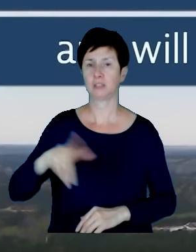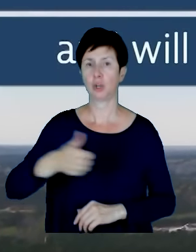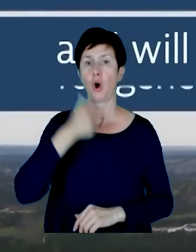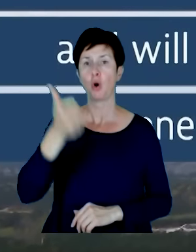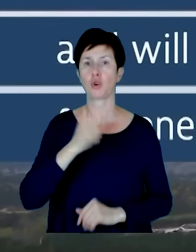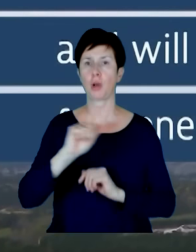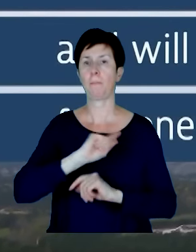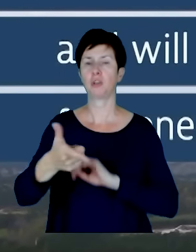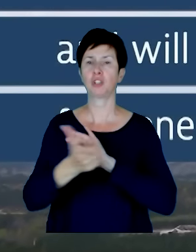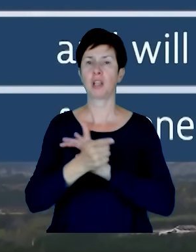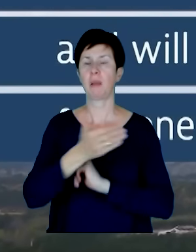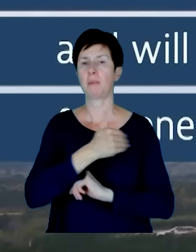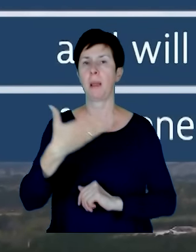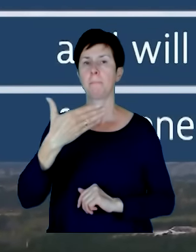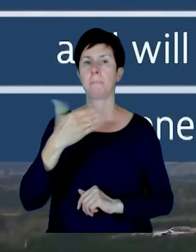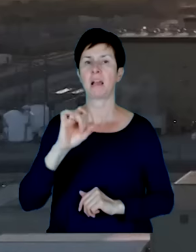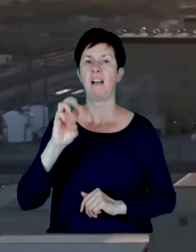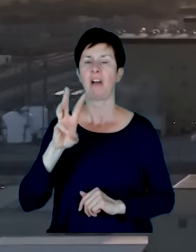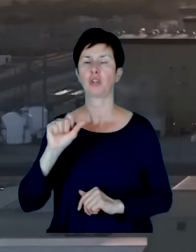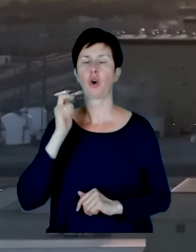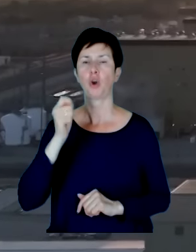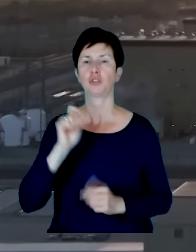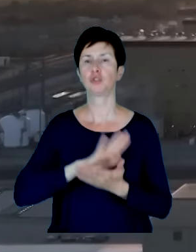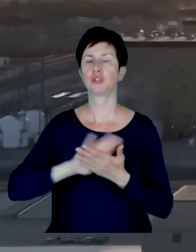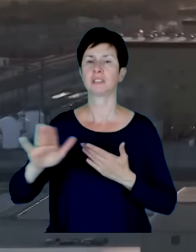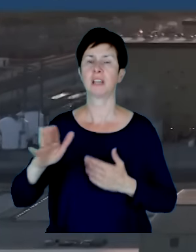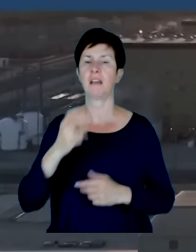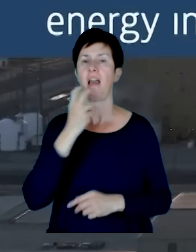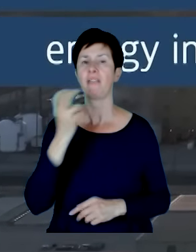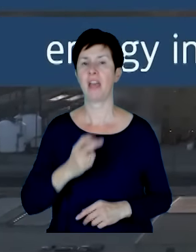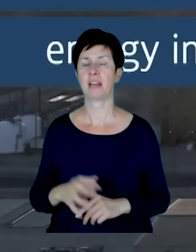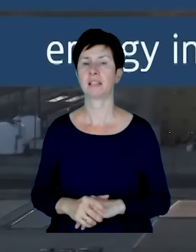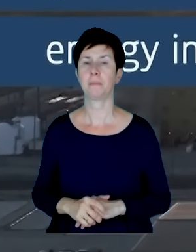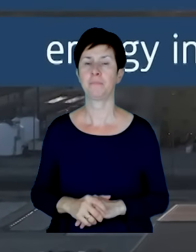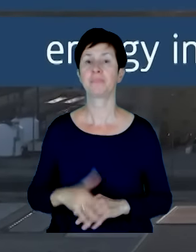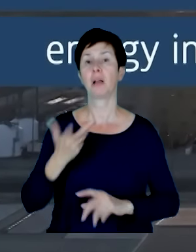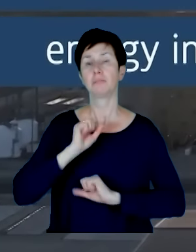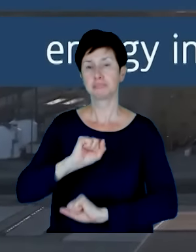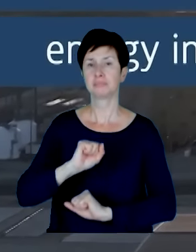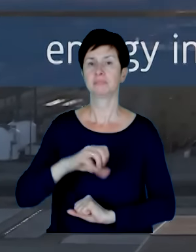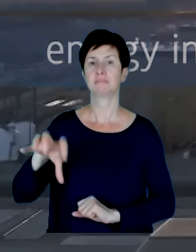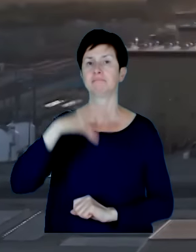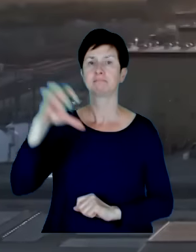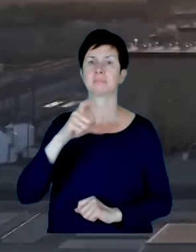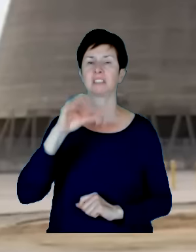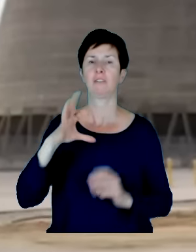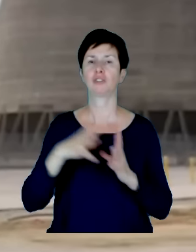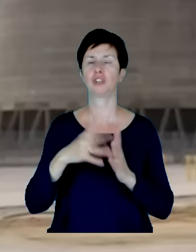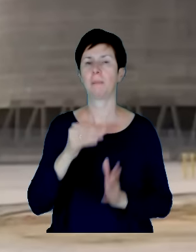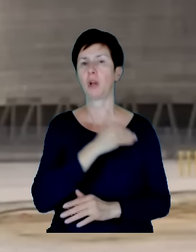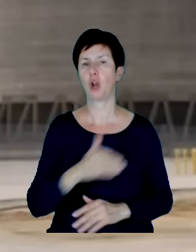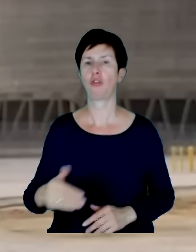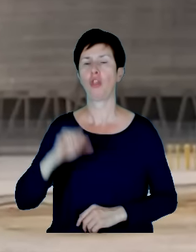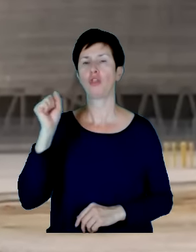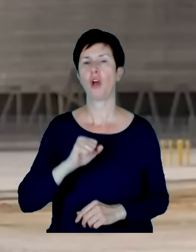17 milionów megawatogodzin czystej ekologicznej energii zapobiegając jednocześnie emisji do Atmosfery 10 milionów ton dwutlenku węgla w